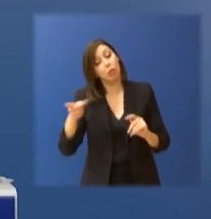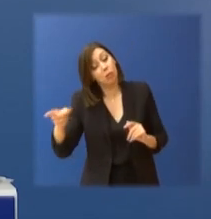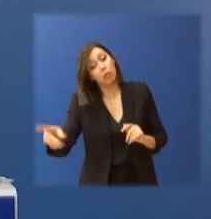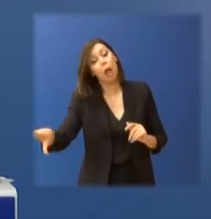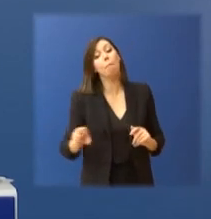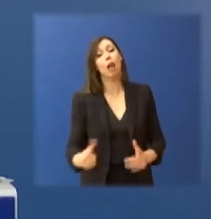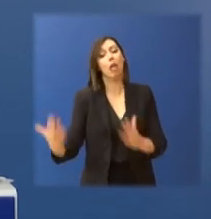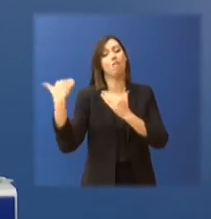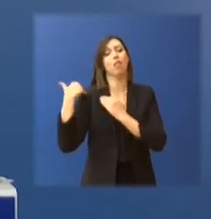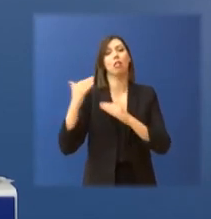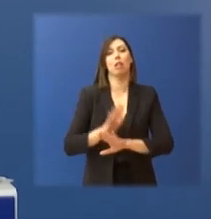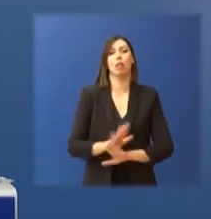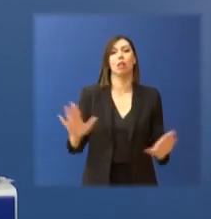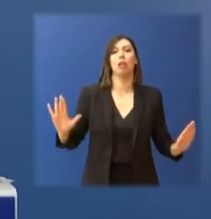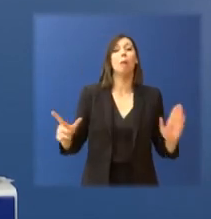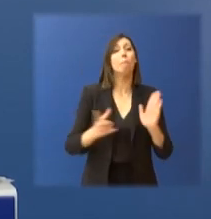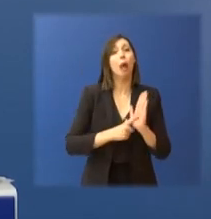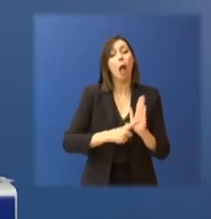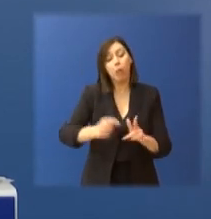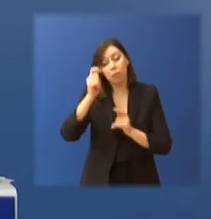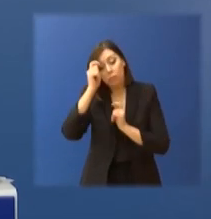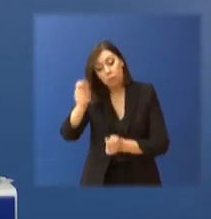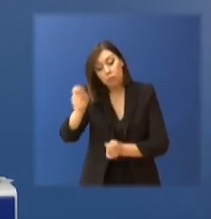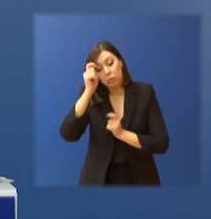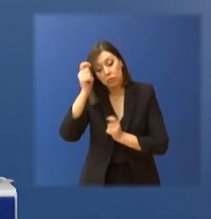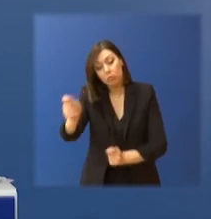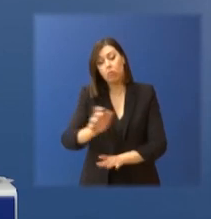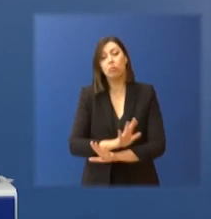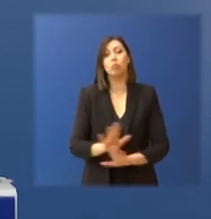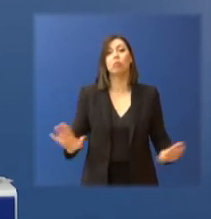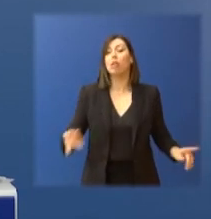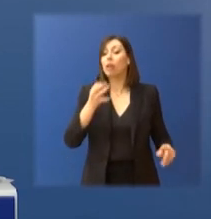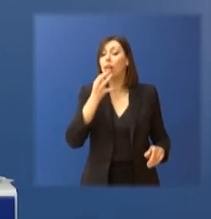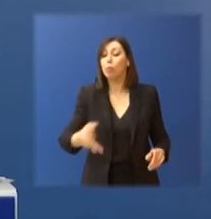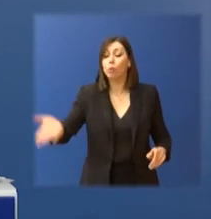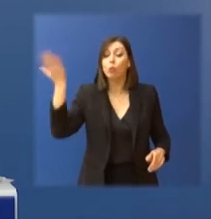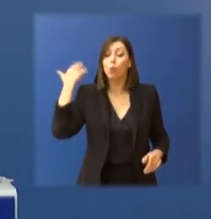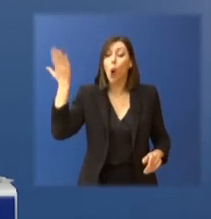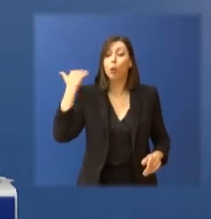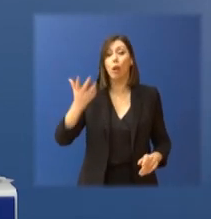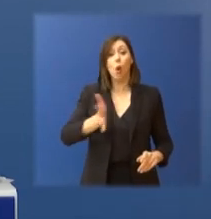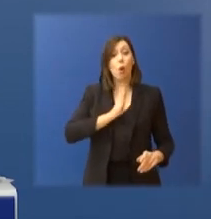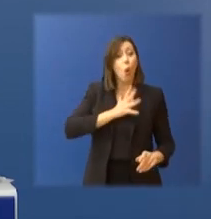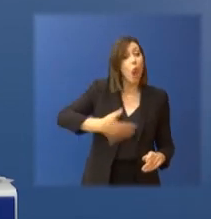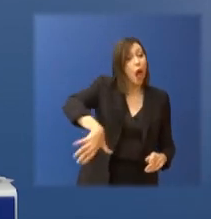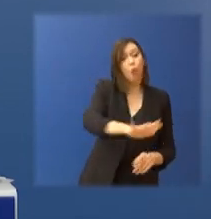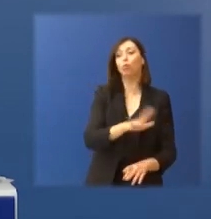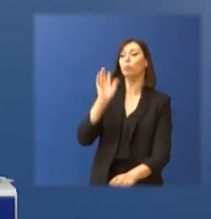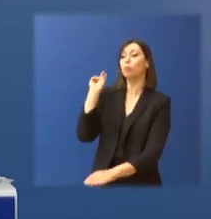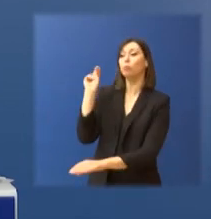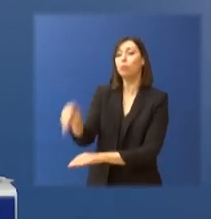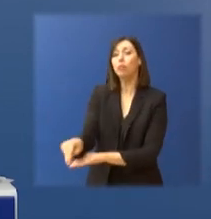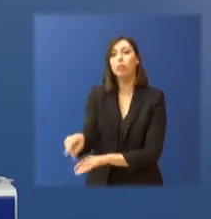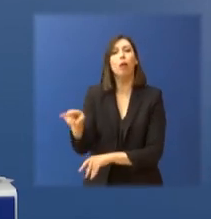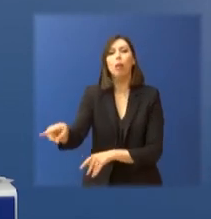προφανές, ότι χρησιμοποίησαν δηλαδή καταχρηστικά και παράνομα την εξουσία που τους δόθηκε από τον ελληνικό λαό για να αλώσουν τη